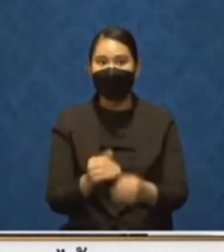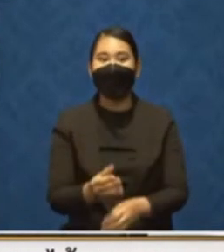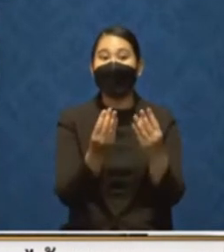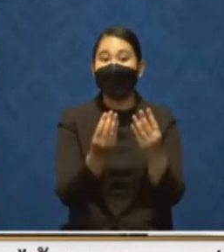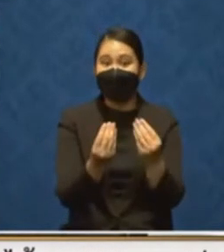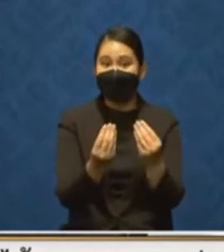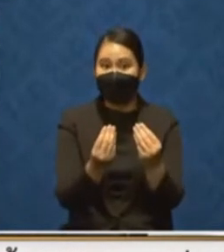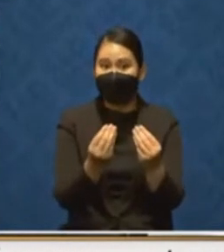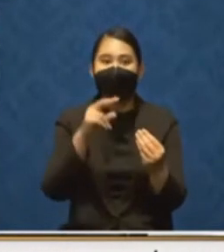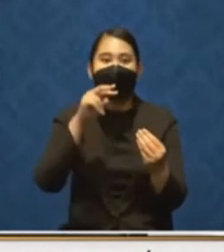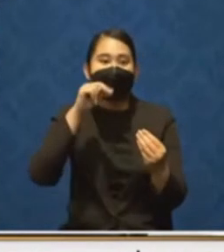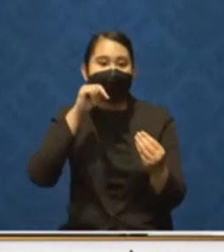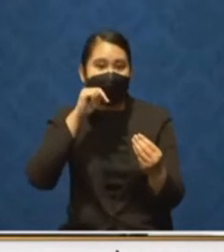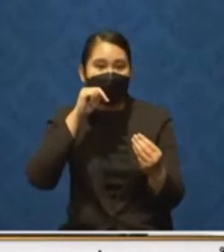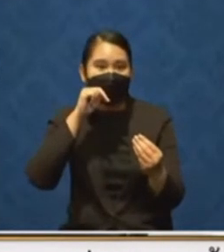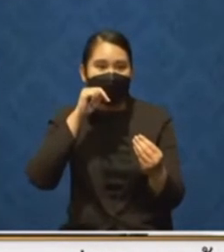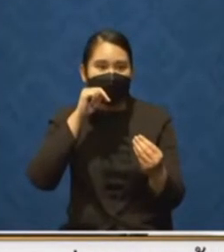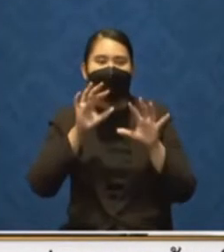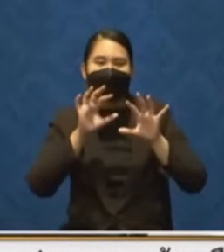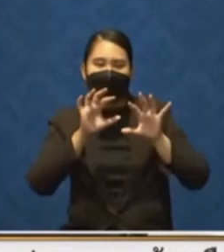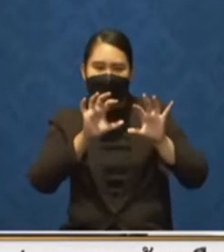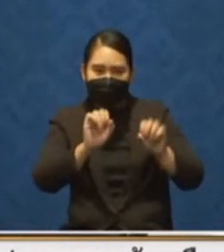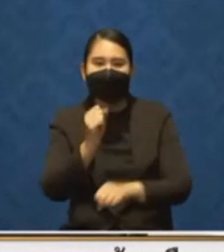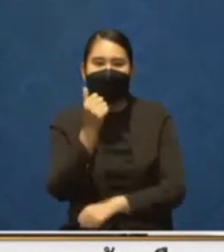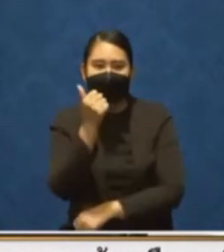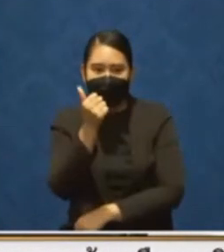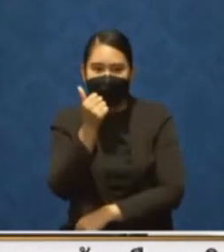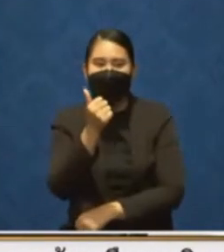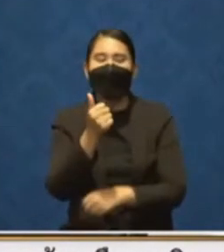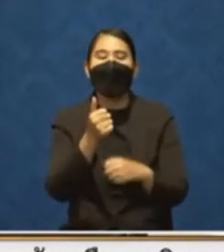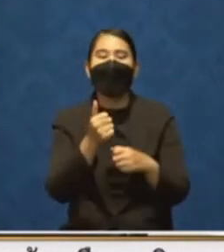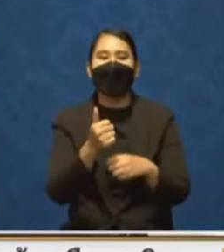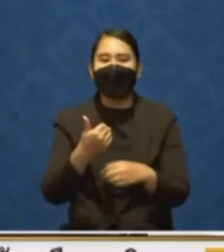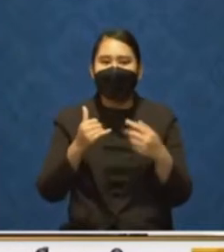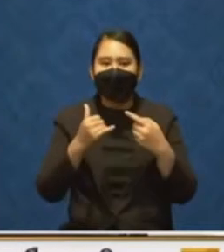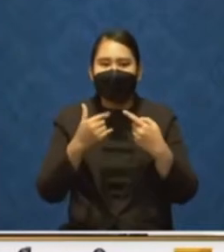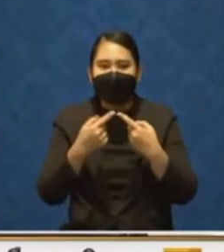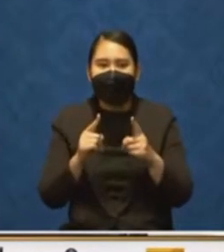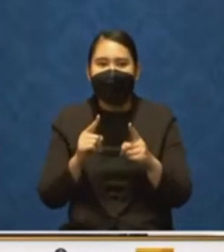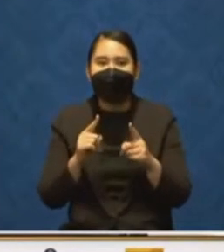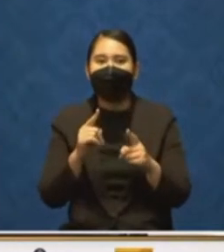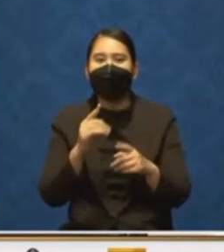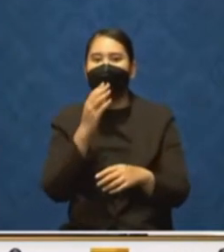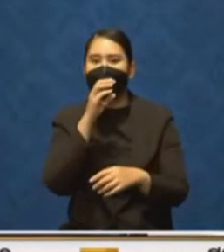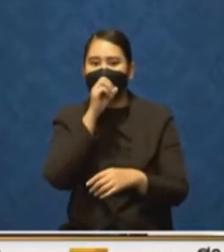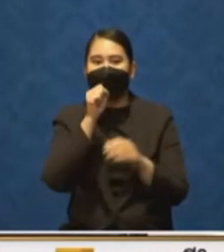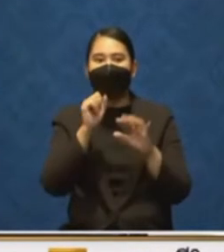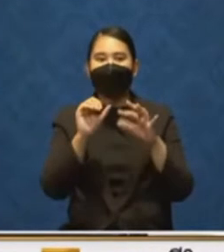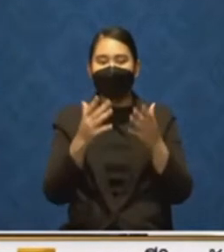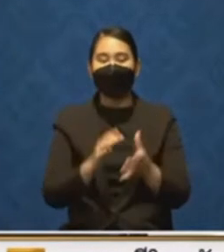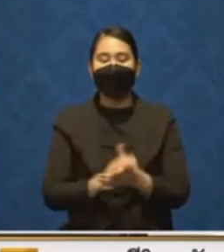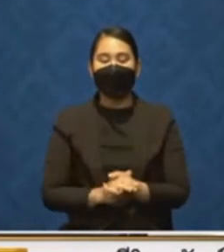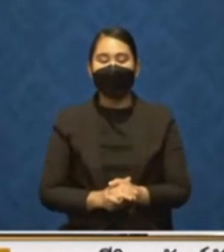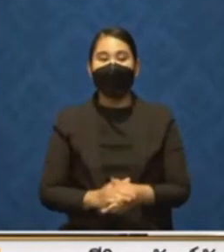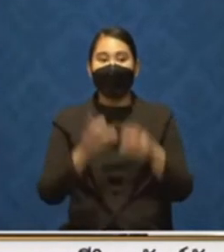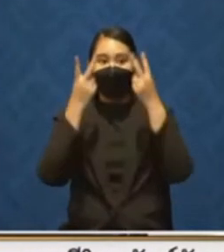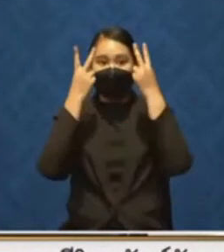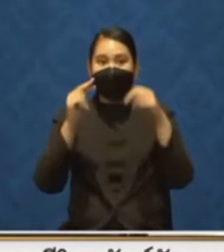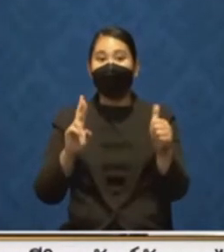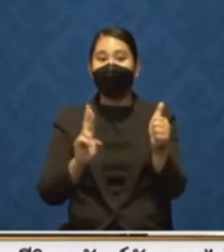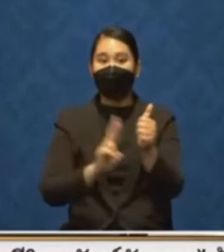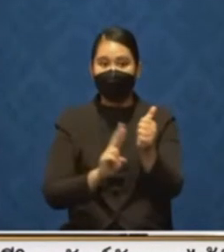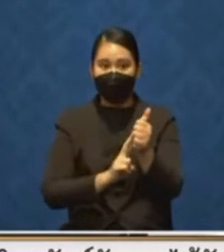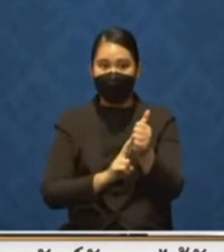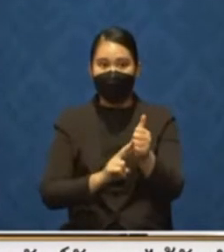จับได้ไล่ทันอย่างสวาทอาร์มต่อท่านประธานที่เคารพครับท่านรองนายกรัฐมนตรีและนายก